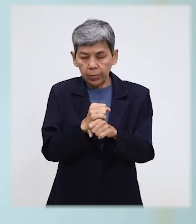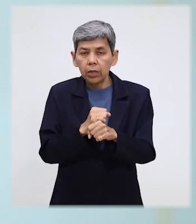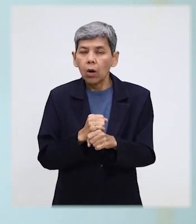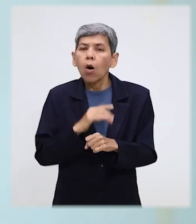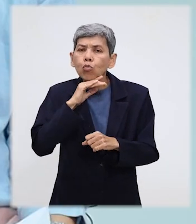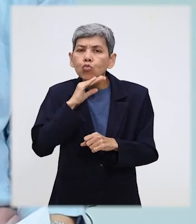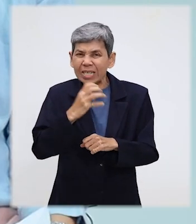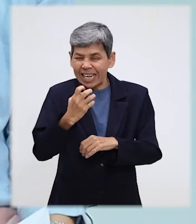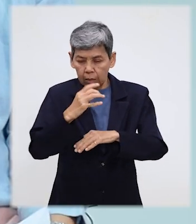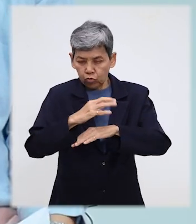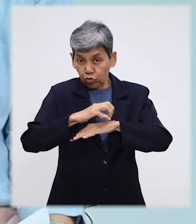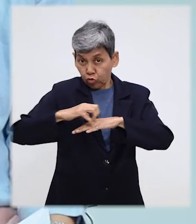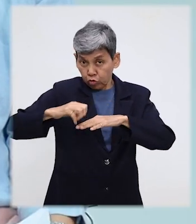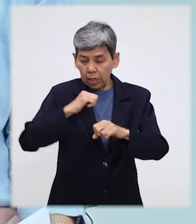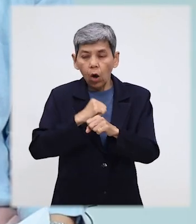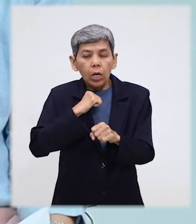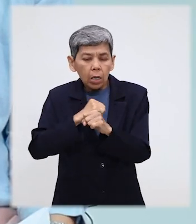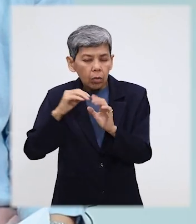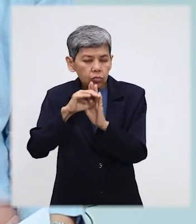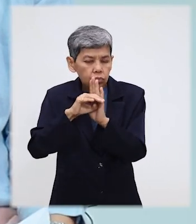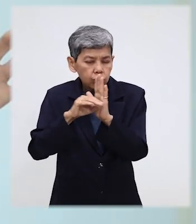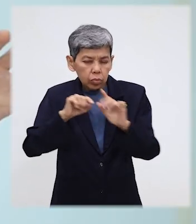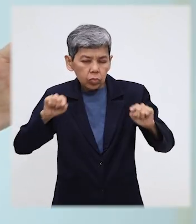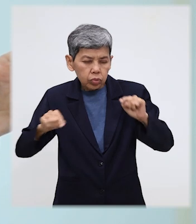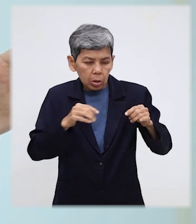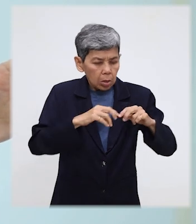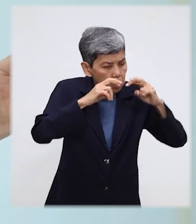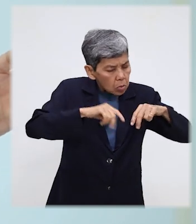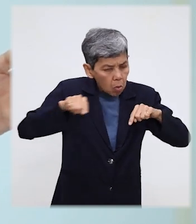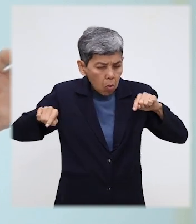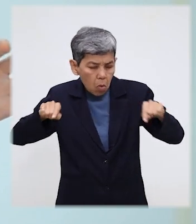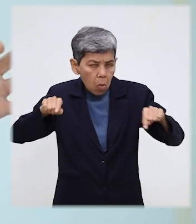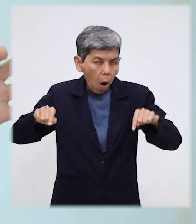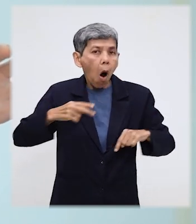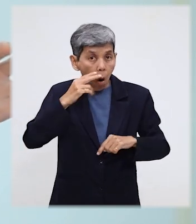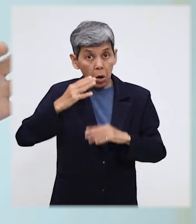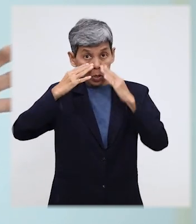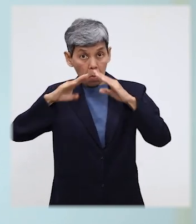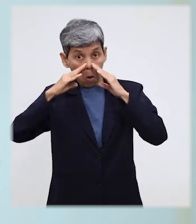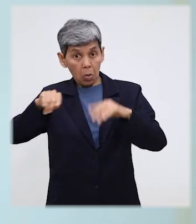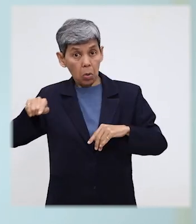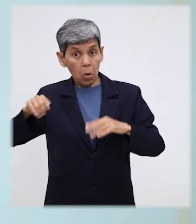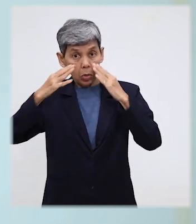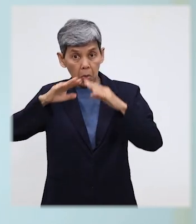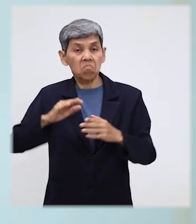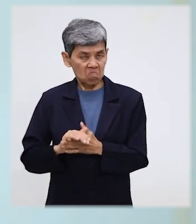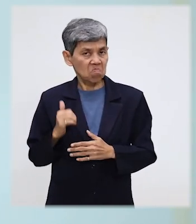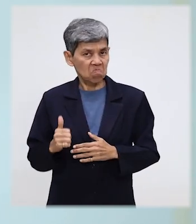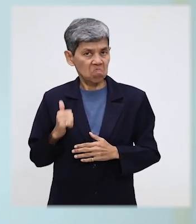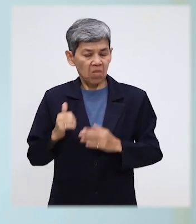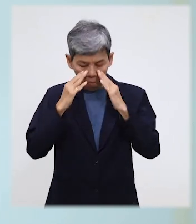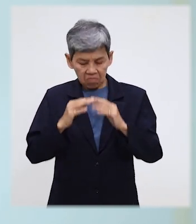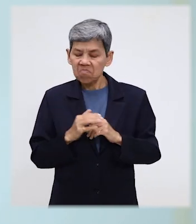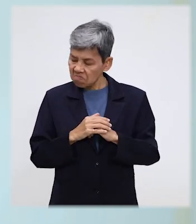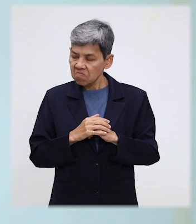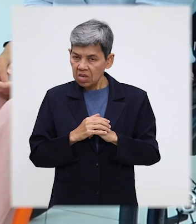ความกรอบตัวนี้เนี่ยพอเวลาเราทำข้อมูล2กลุ่มเนี่ยเราเห็น correlation เลยว่าผู้พิการทางสายตามี correlation สูงกว่า